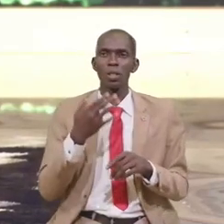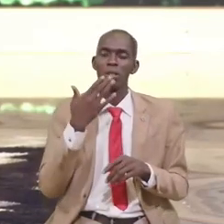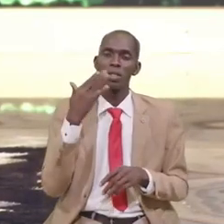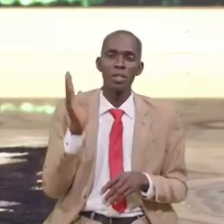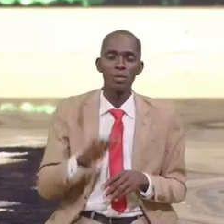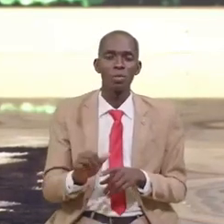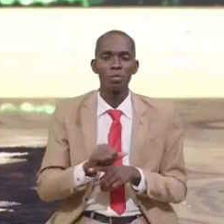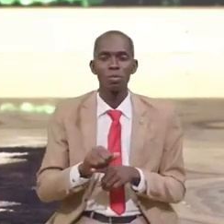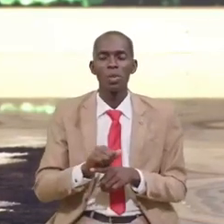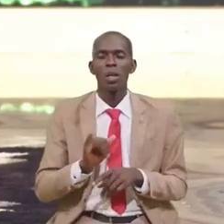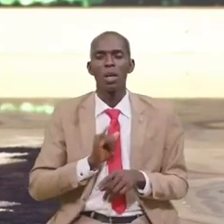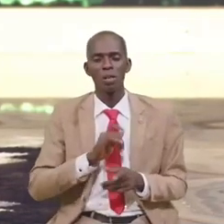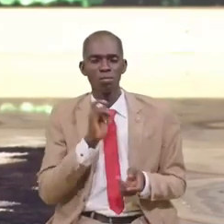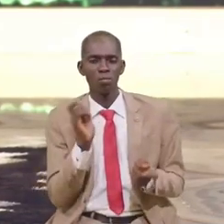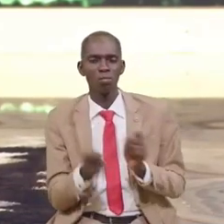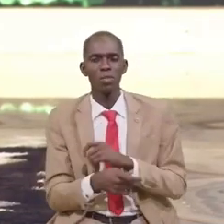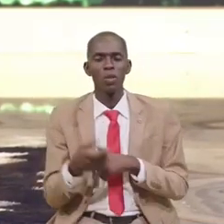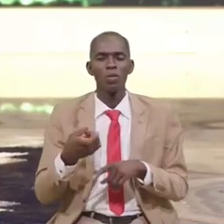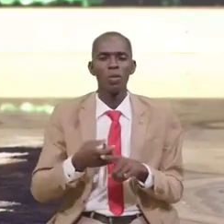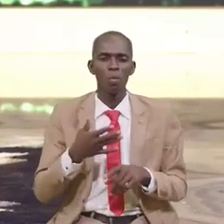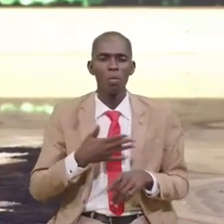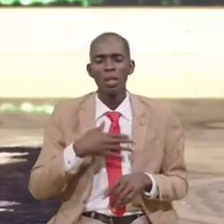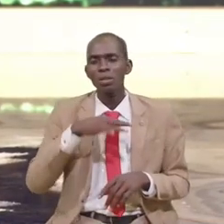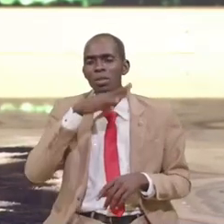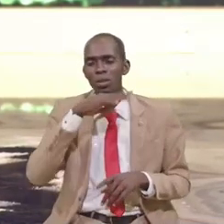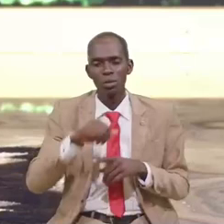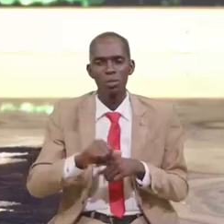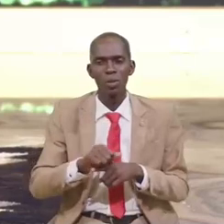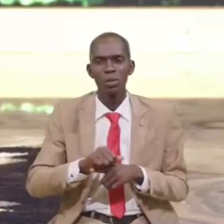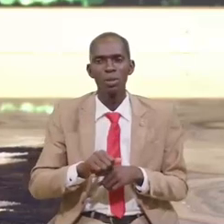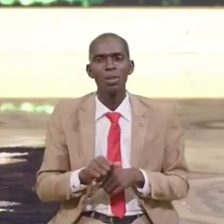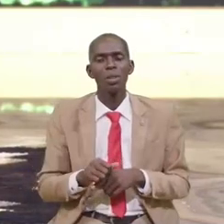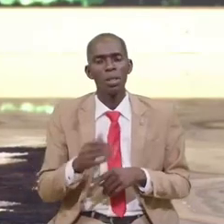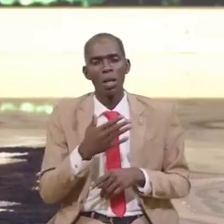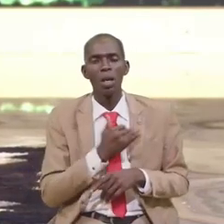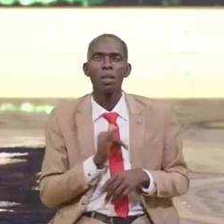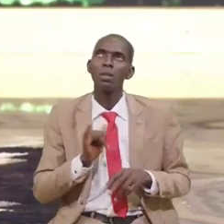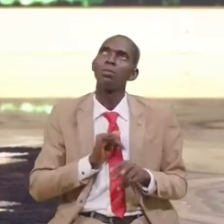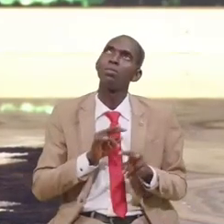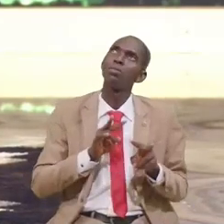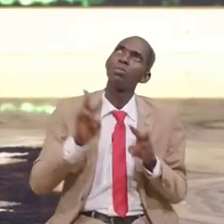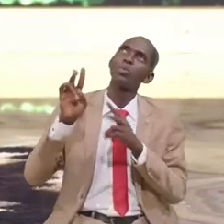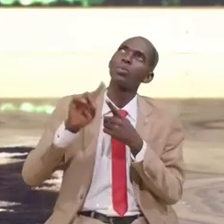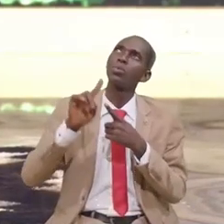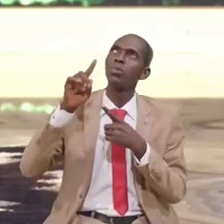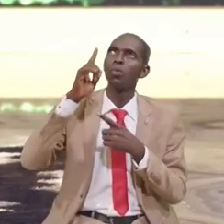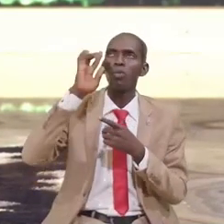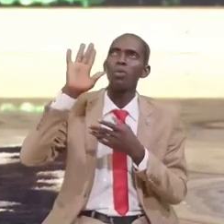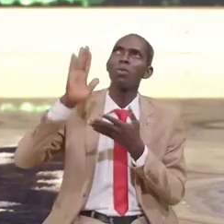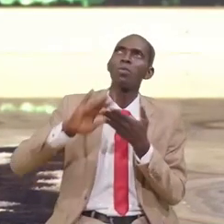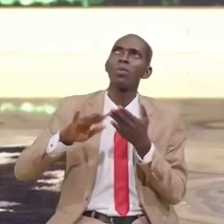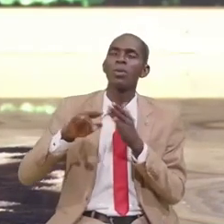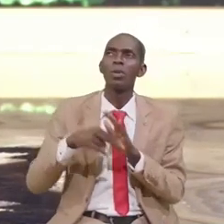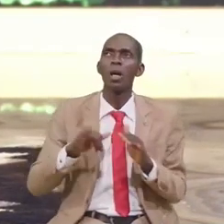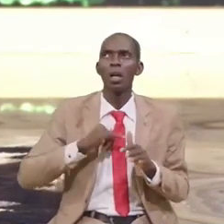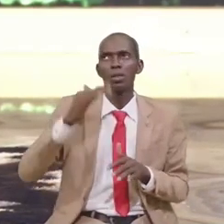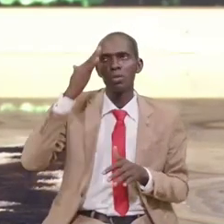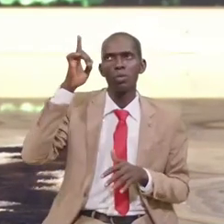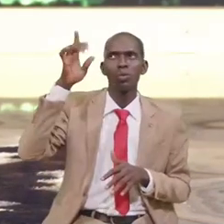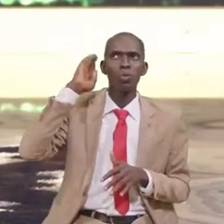me détourne de mes transgressions. Oh, j'ai le regard vers toi pour mon pardon. Je sais que tu ne vas pas